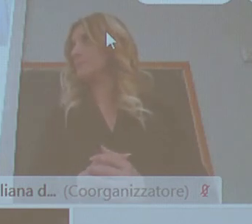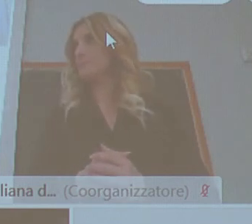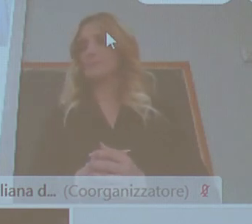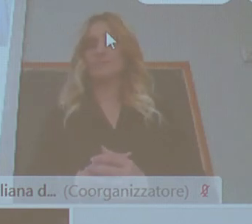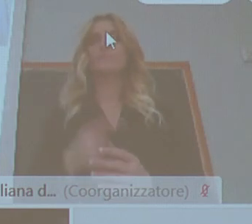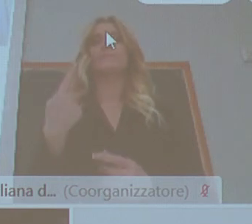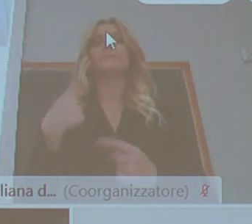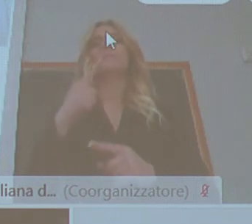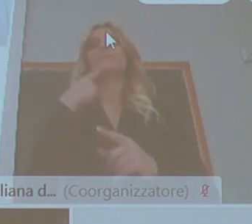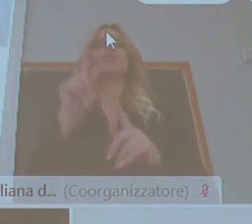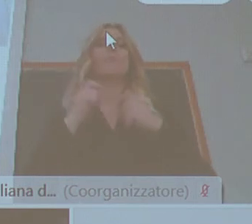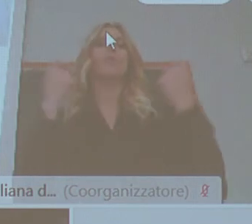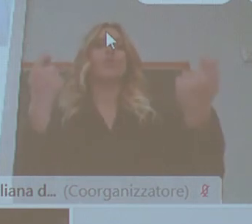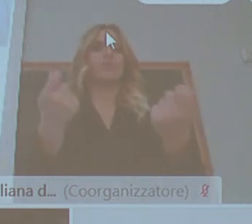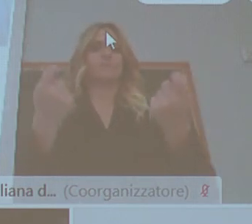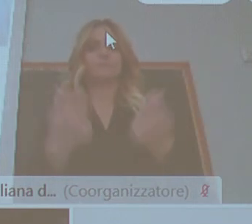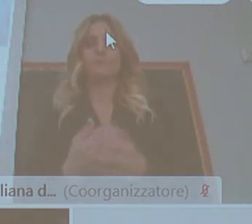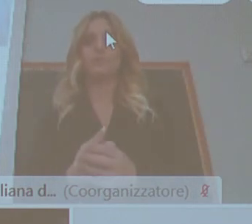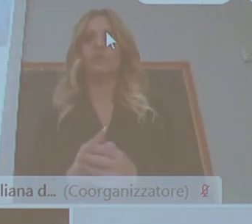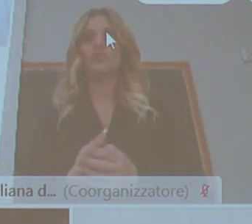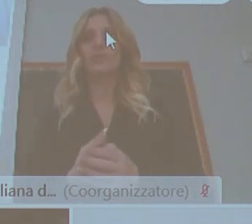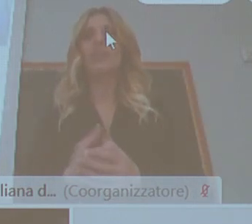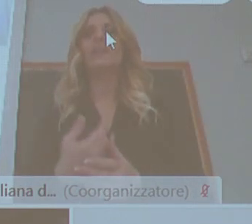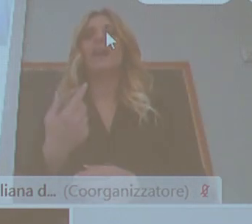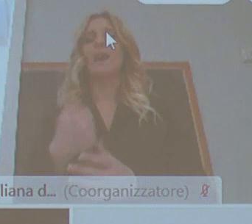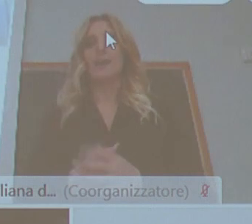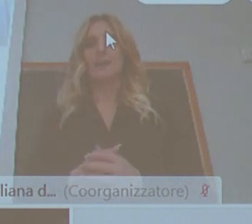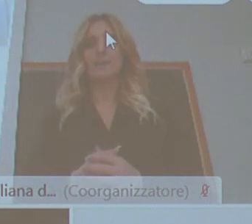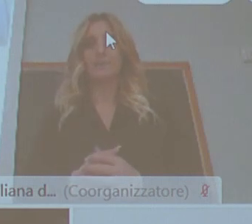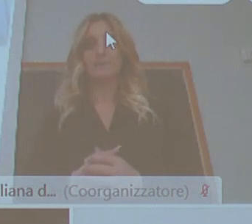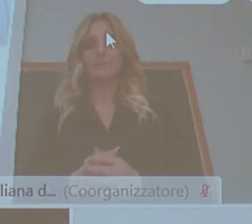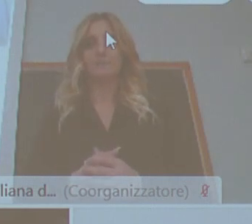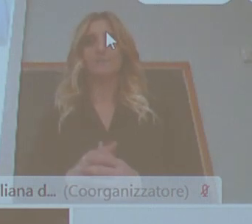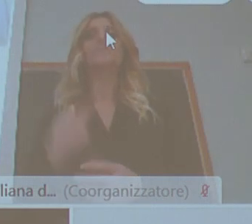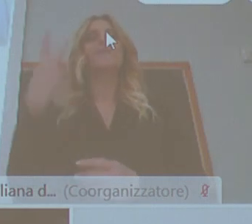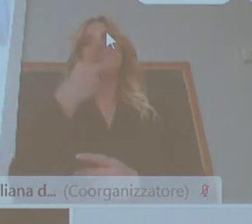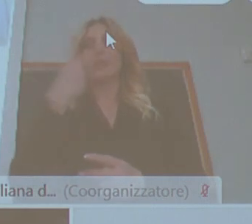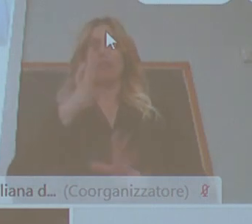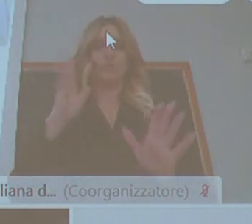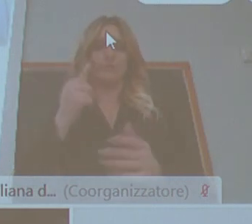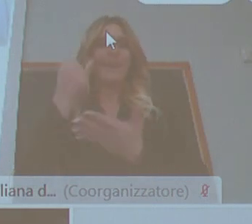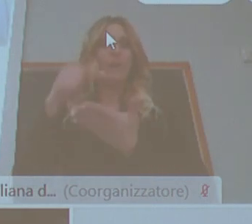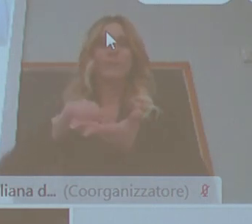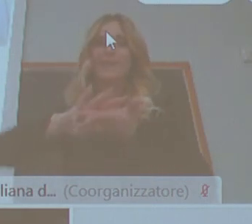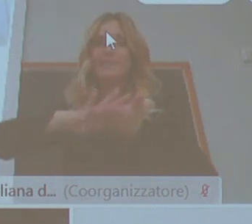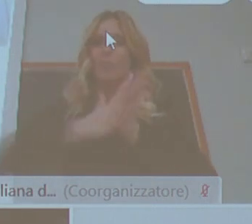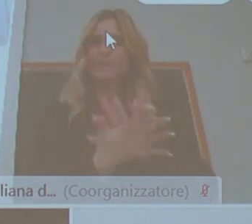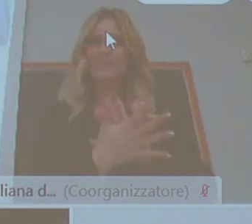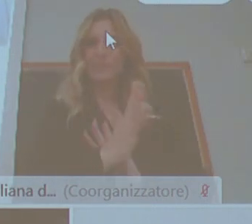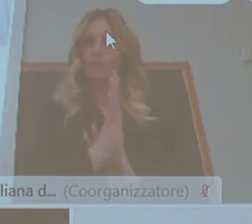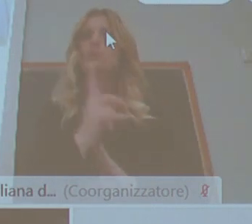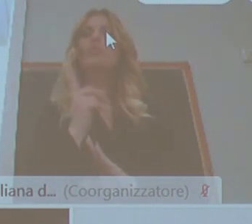nella versione globalizzata e quindi delocalizzativa, no? Ha distrutto, qual è la lezione che ci